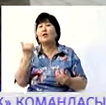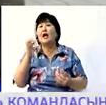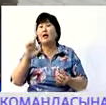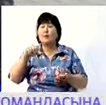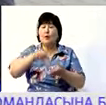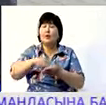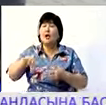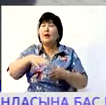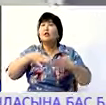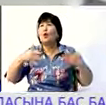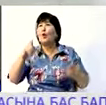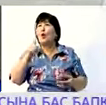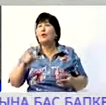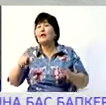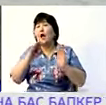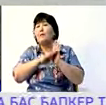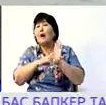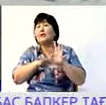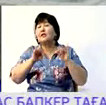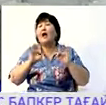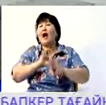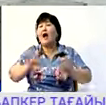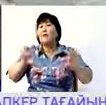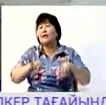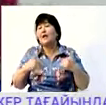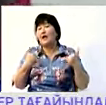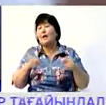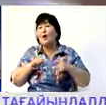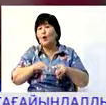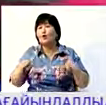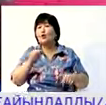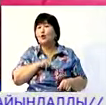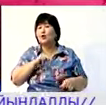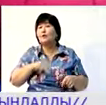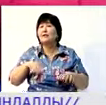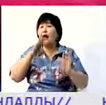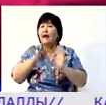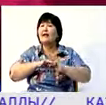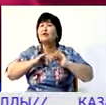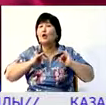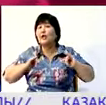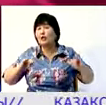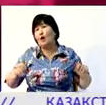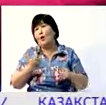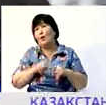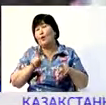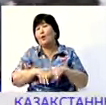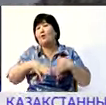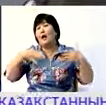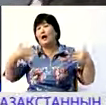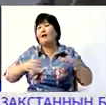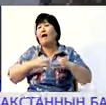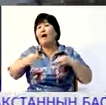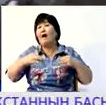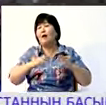мақсаты барынша көп адамды бағдарлама жайлы ақпаратпен қамтып, үгіттеу жұмыстарының аясын кеңейту. Ол үшін арқаның шалғайдағы